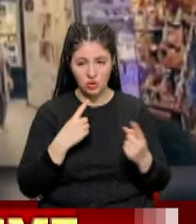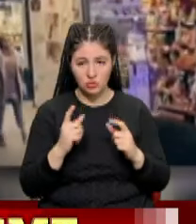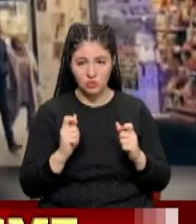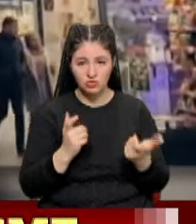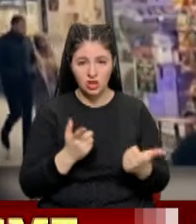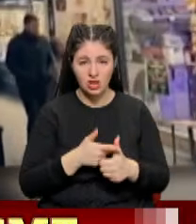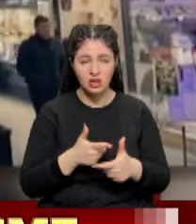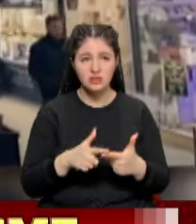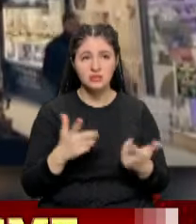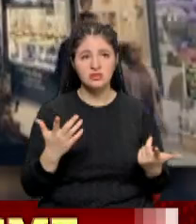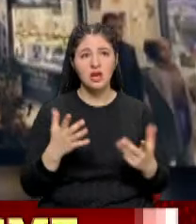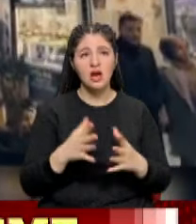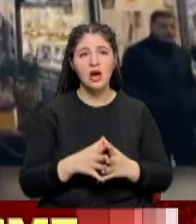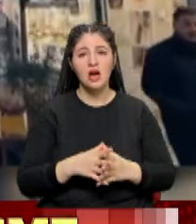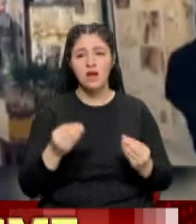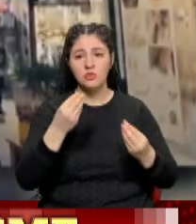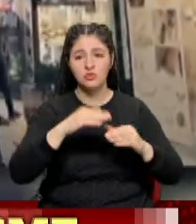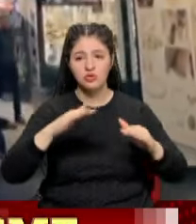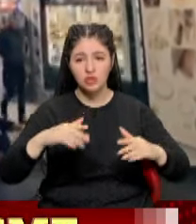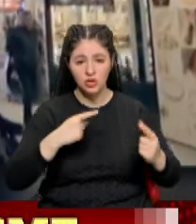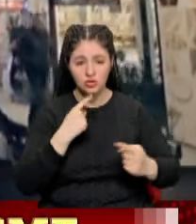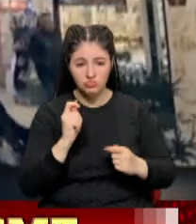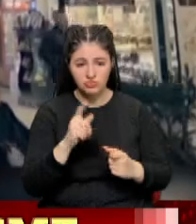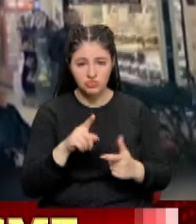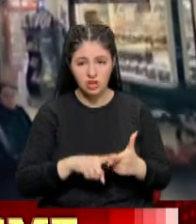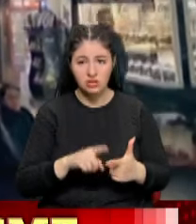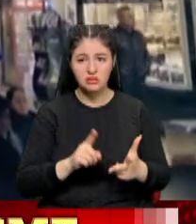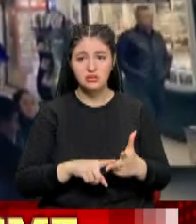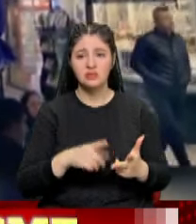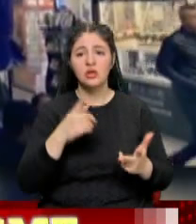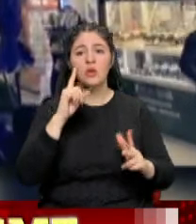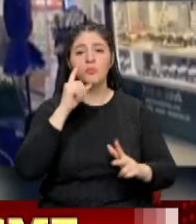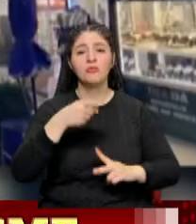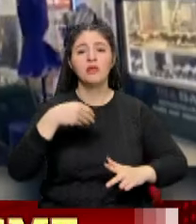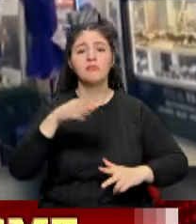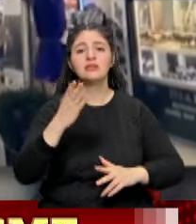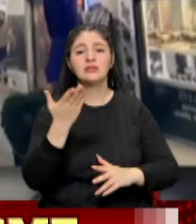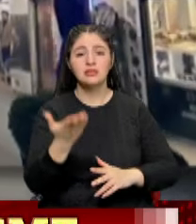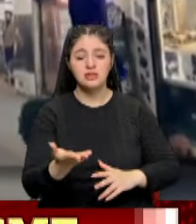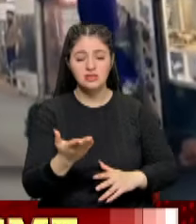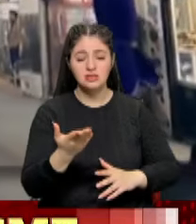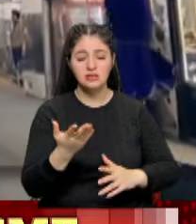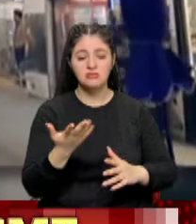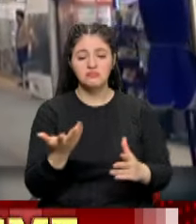konuşacaksınız? Kaybolan çocuklarınızı mı koyacaksınız? Bulamadığınız